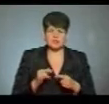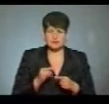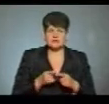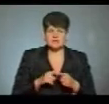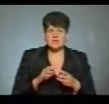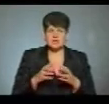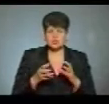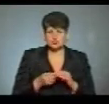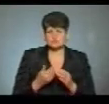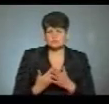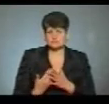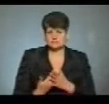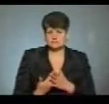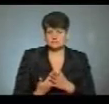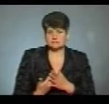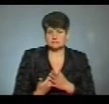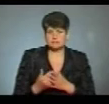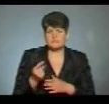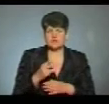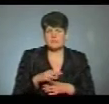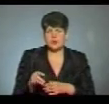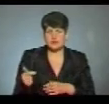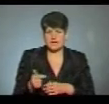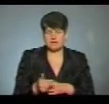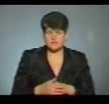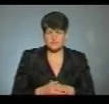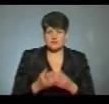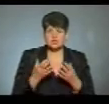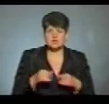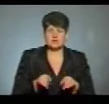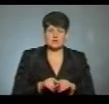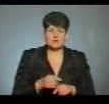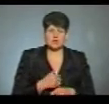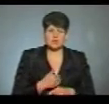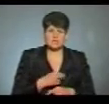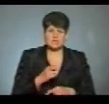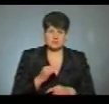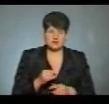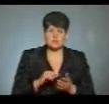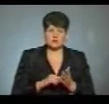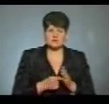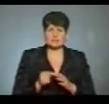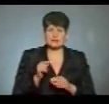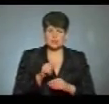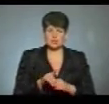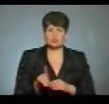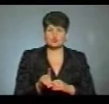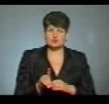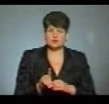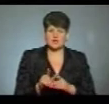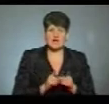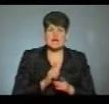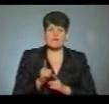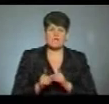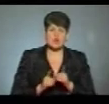сума орієнтована 1,5 мільйони гривень. Ще також я хотів би наголосити на тому, що